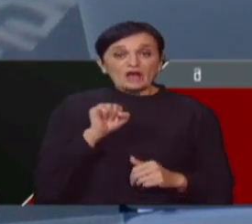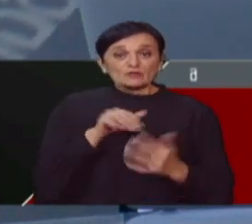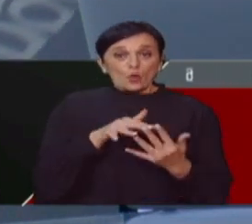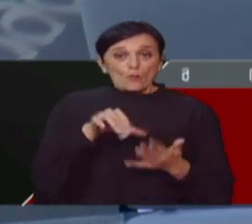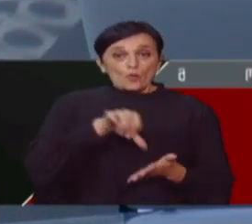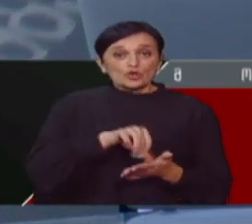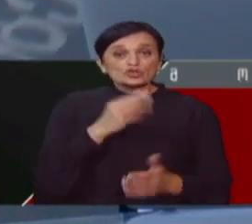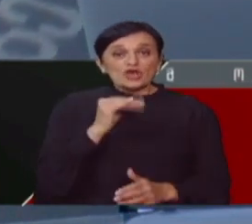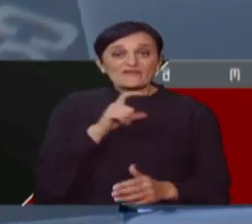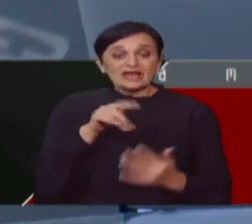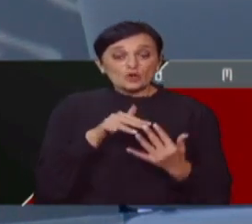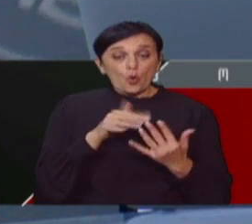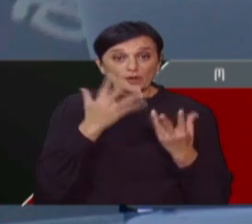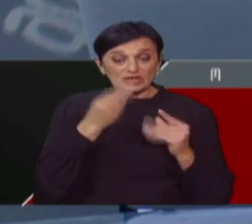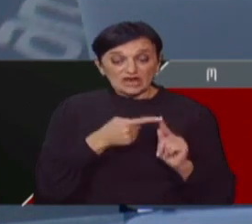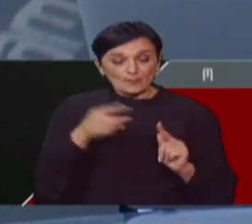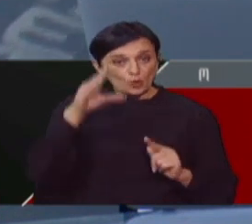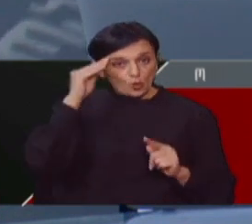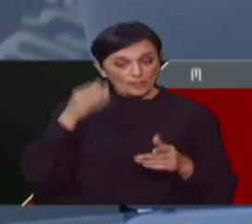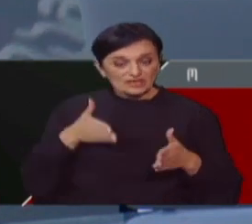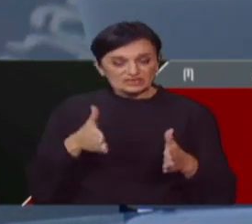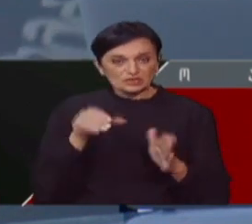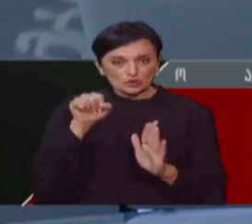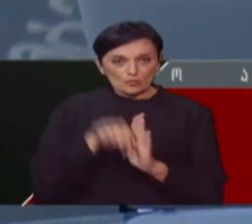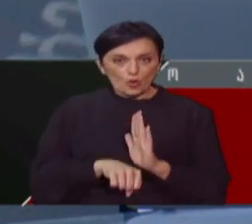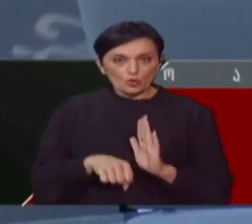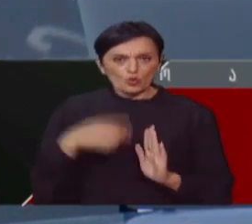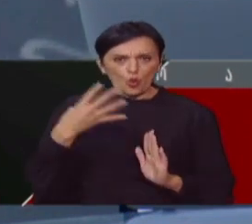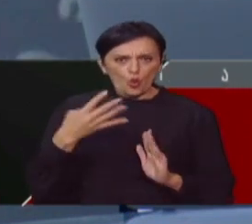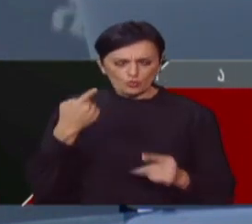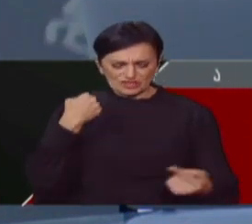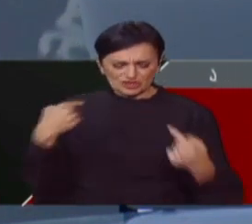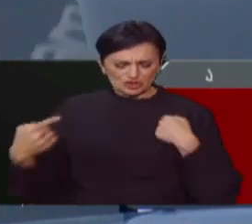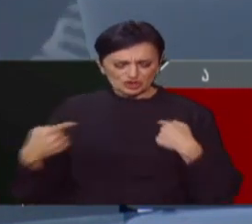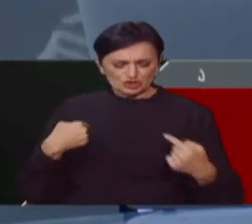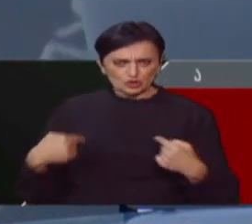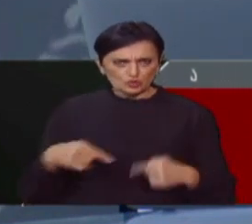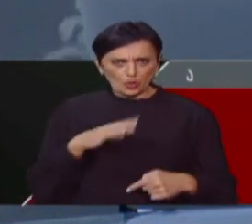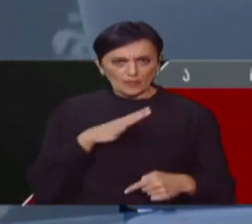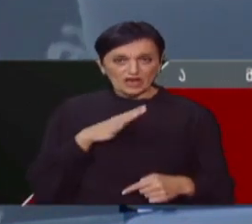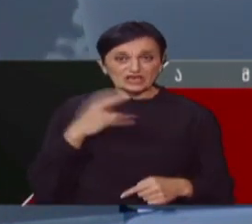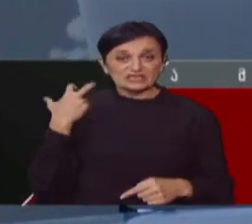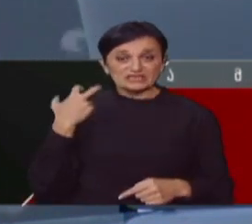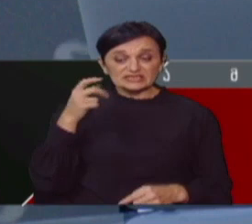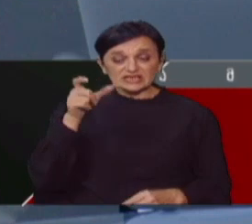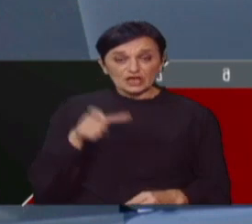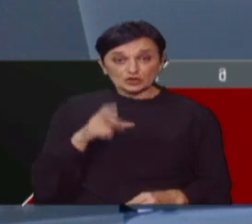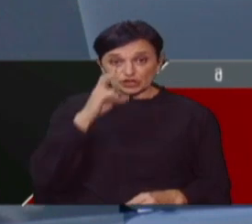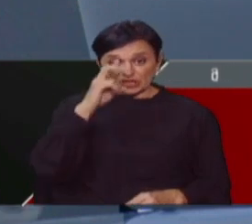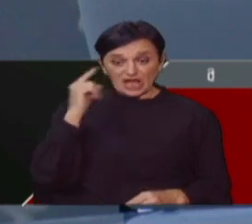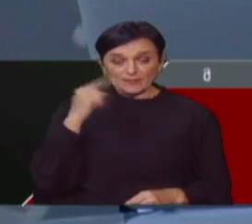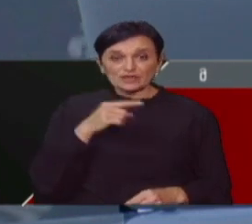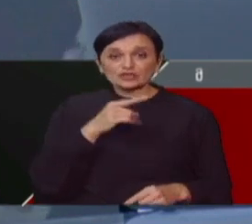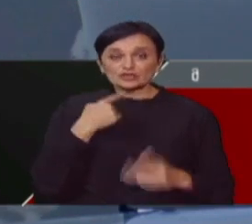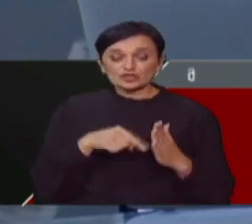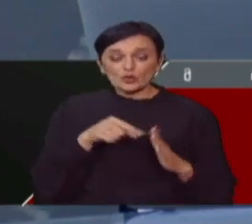monatsile Roin Shavadze omidan ramdenime dgeshi kobuletis gzaze mokles mas 40-amde ch'riloba khonda miqenebuli. Serjants Roindeli, ხელისუფლება